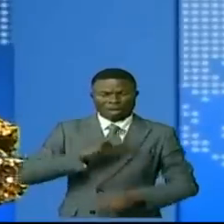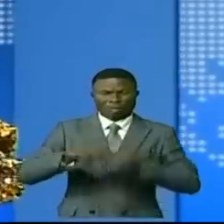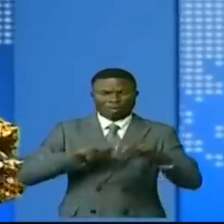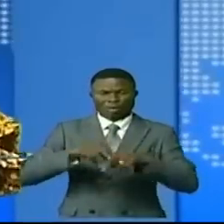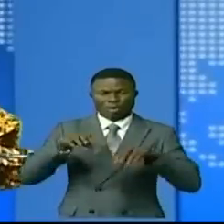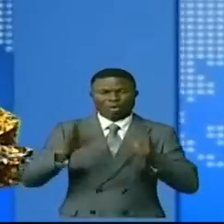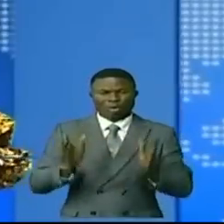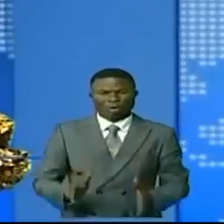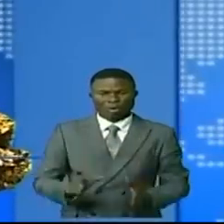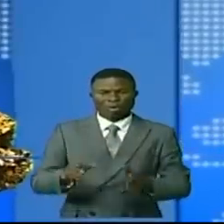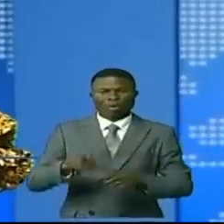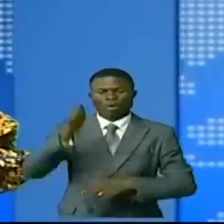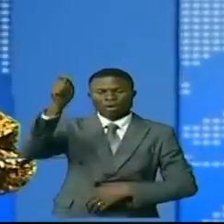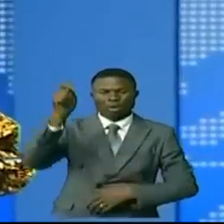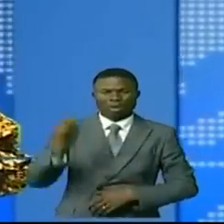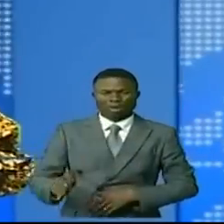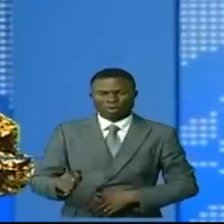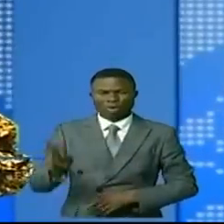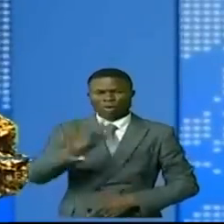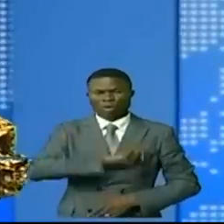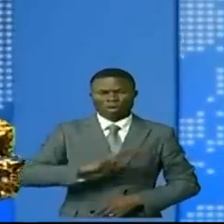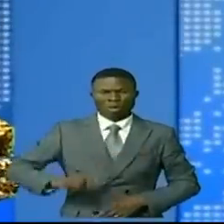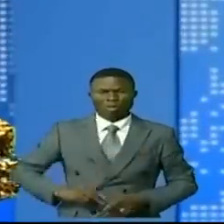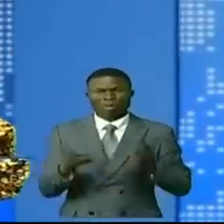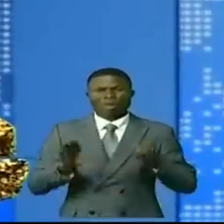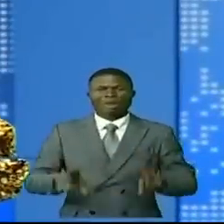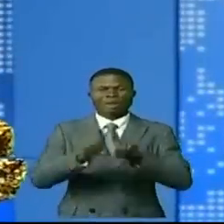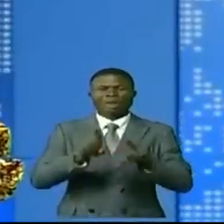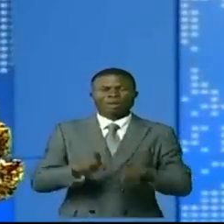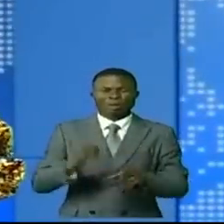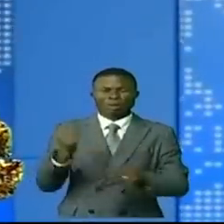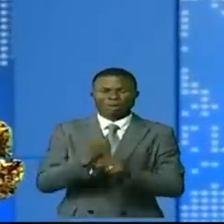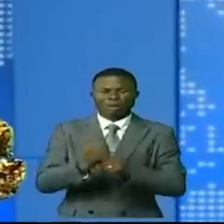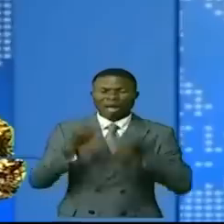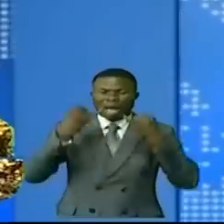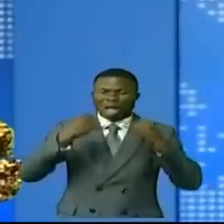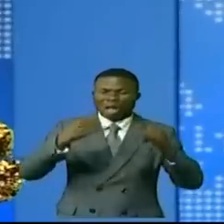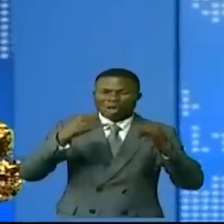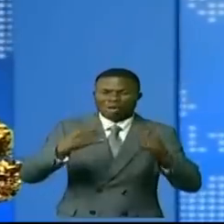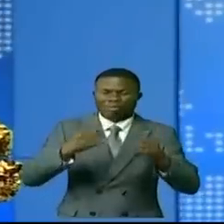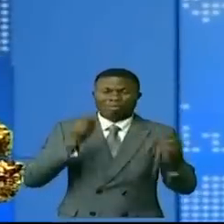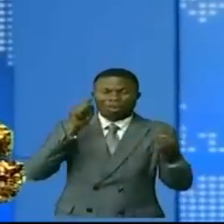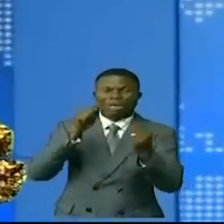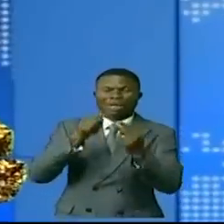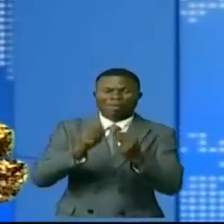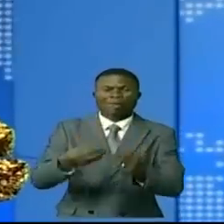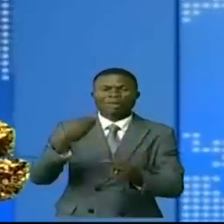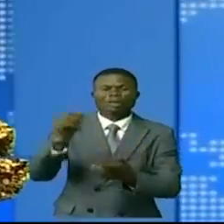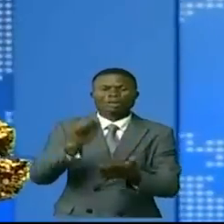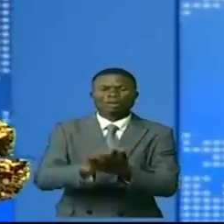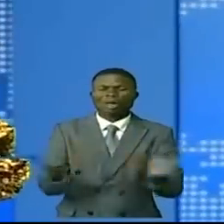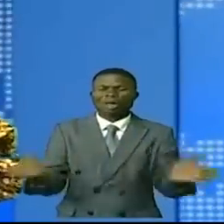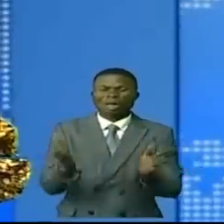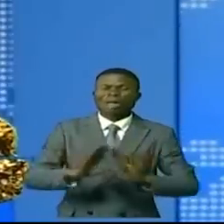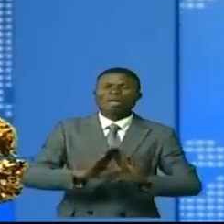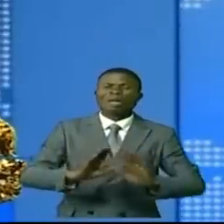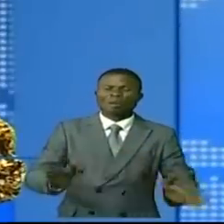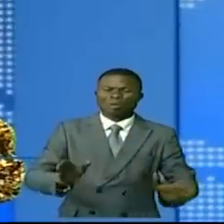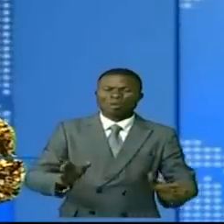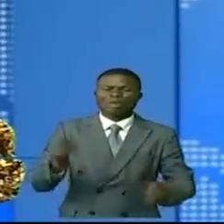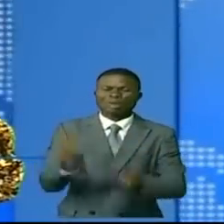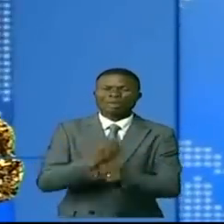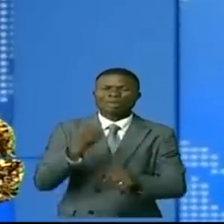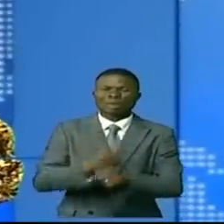congolaise, les forces armées de la République démocratique du Congo et les services de renseignement. L'objectif est de renforcer les capacités de